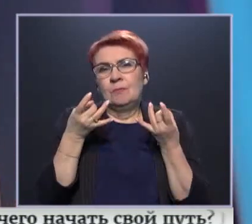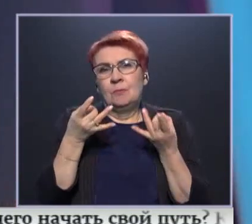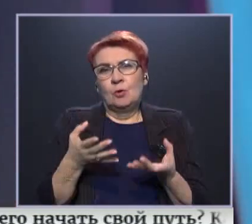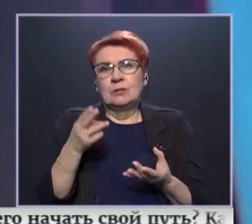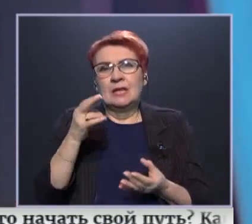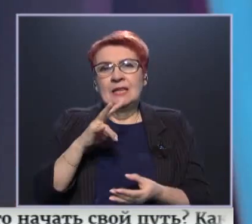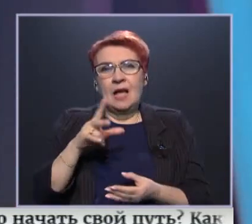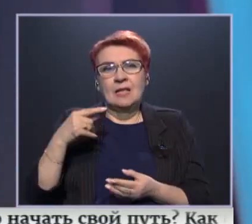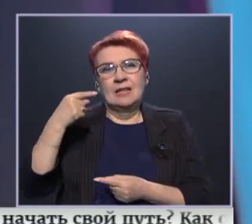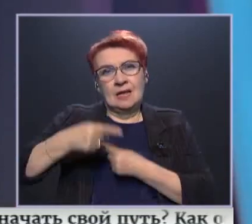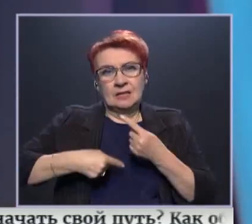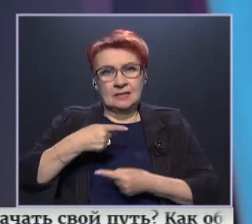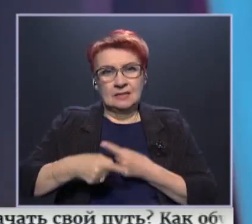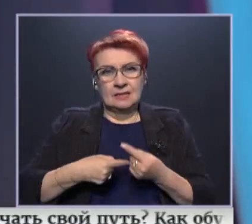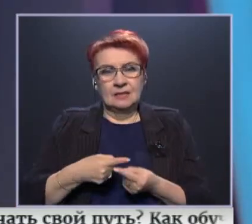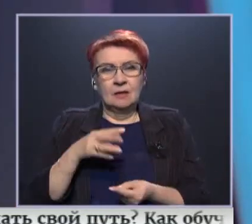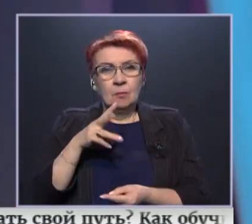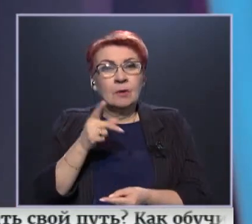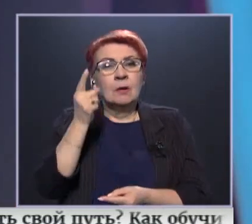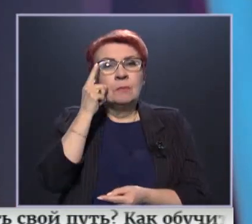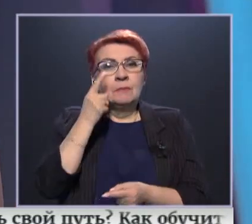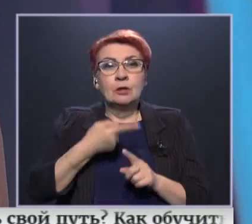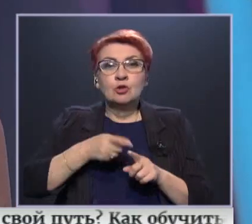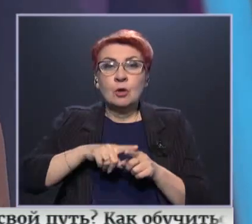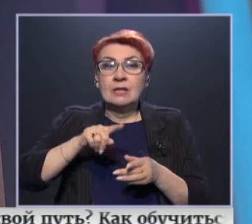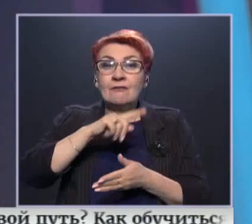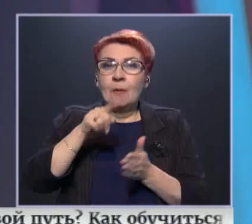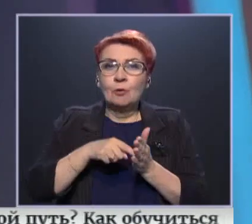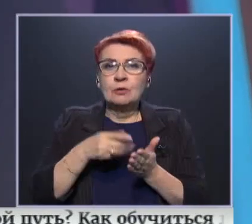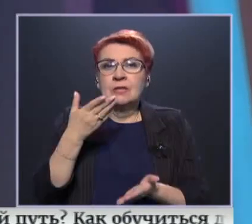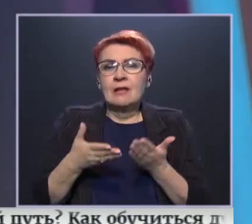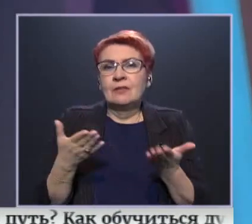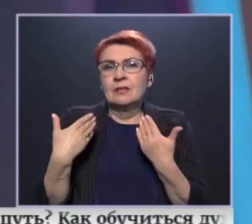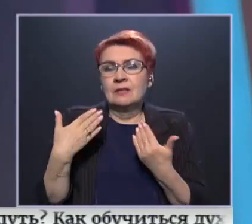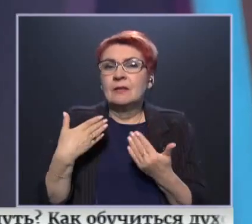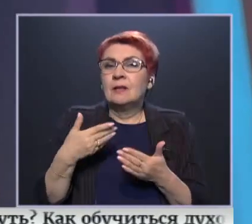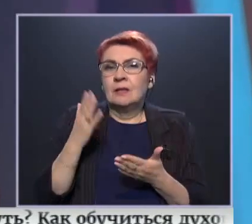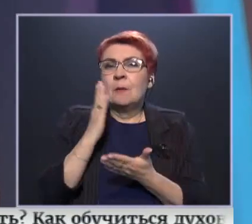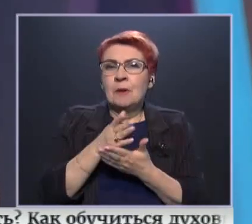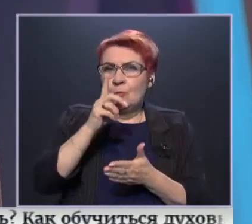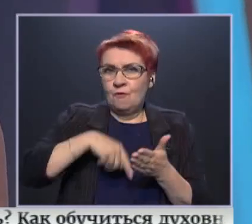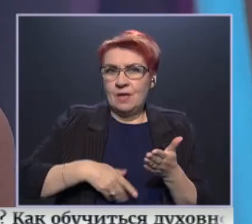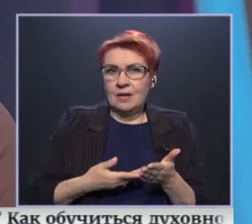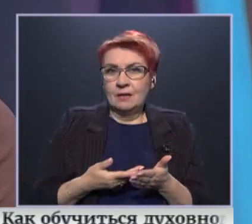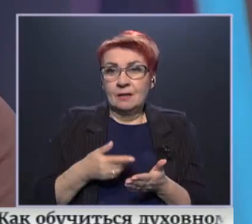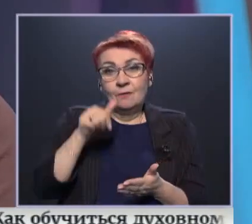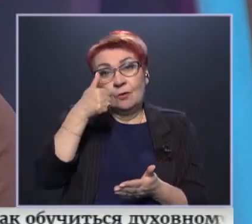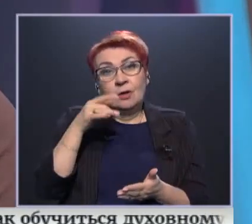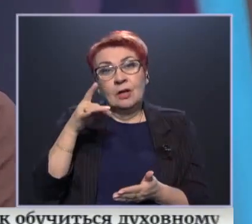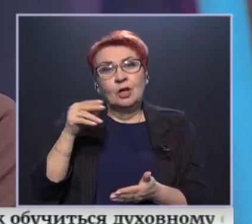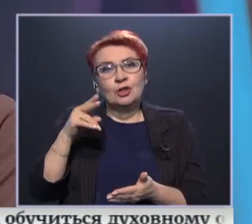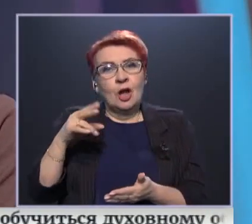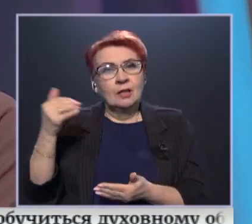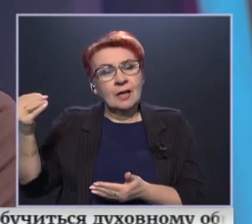дани традиции. Да? То есть мы понимаем, что этот вопрос, он, наверное, касается напрямую веры. Например, та же самая гречанка или